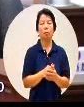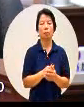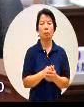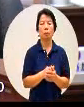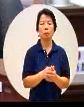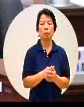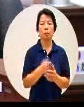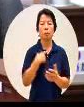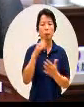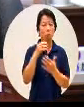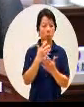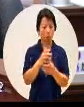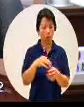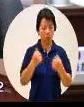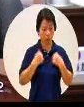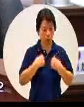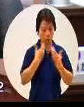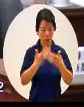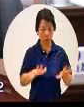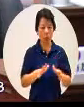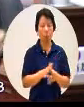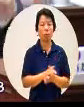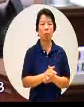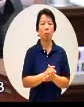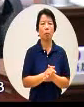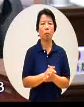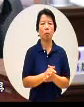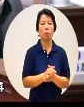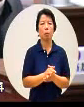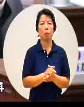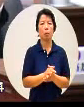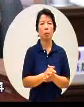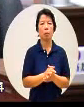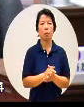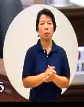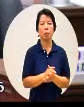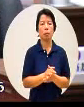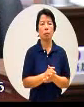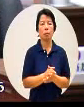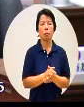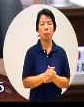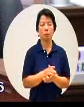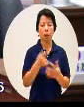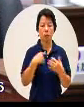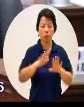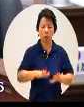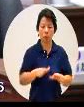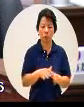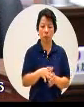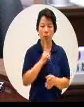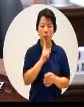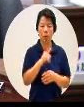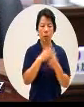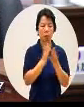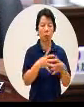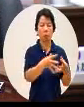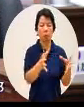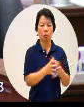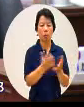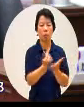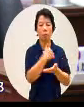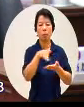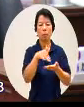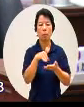我學習了很多東西都是在所以我現在講的大部分的預算